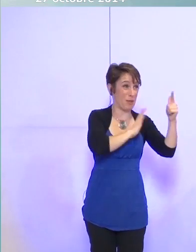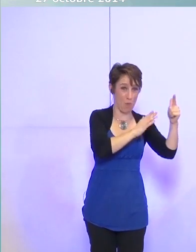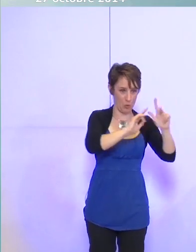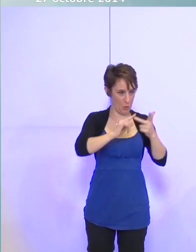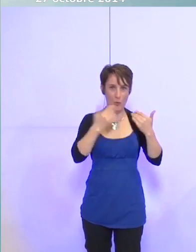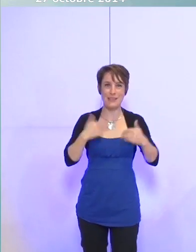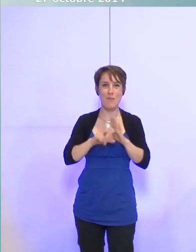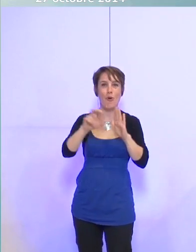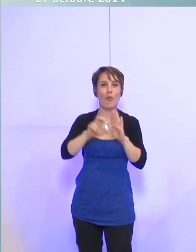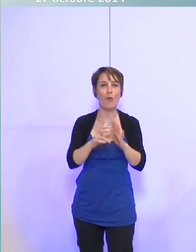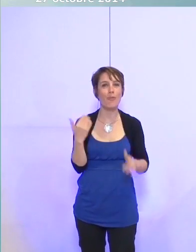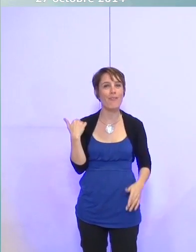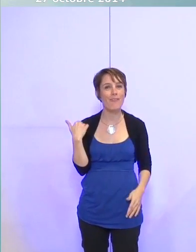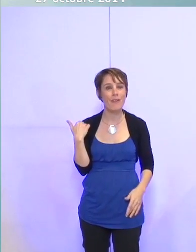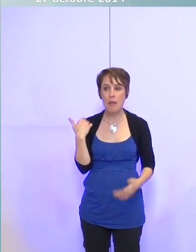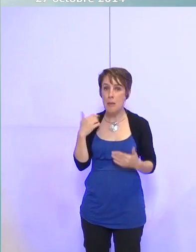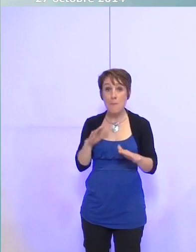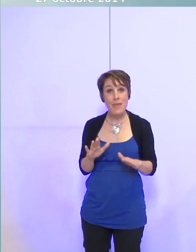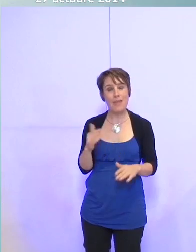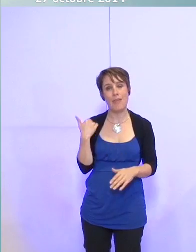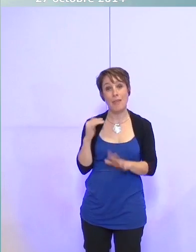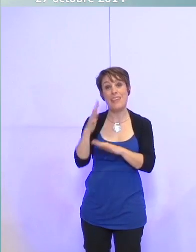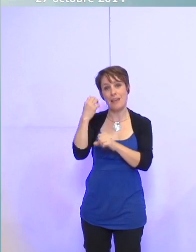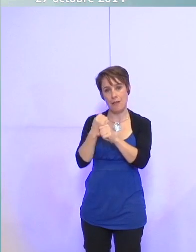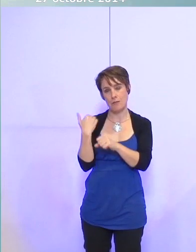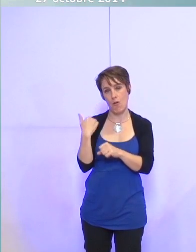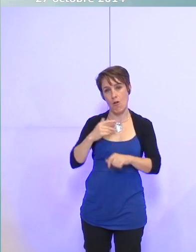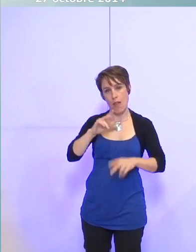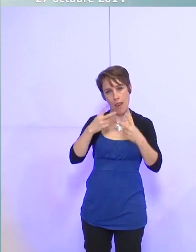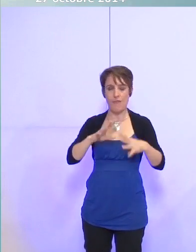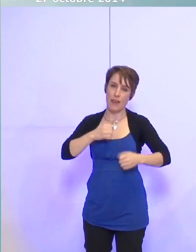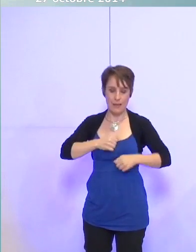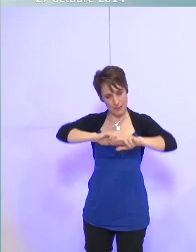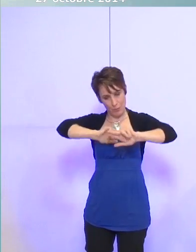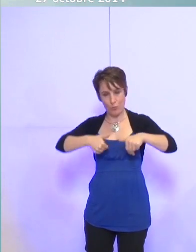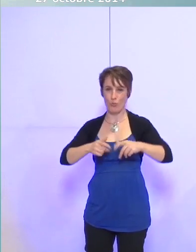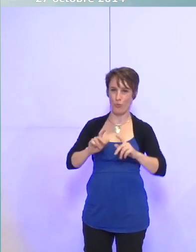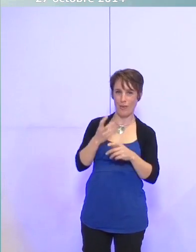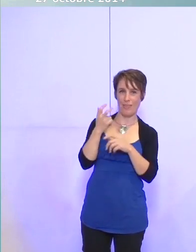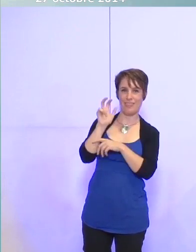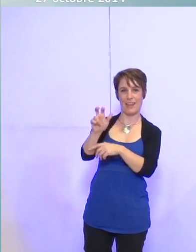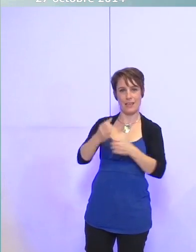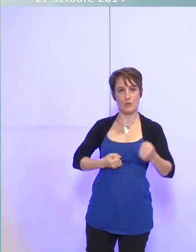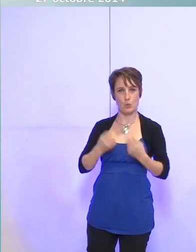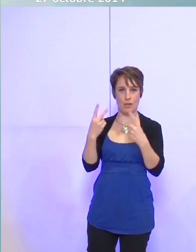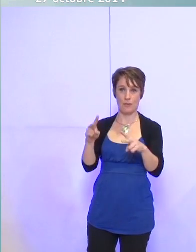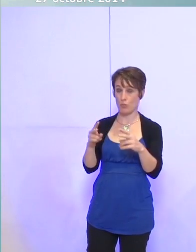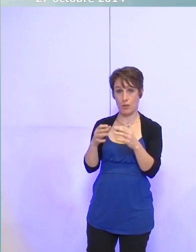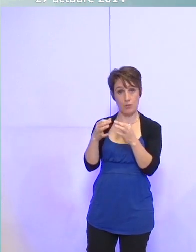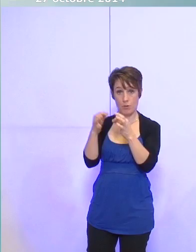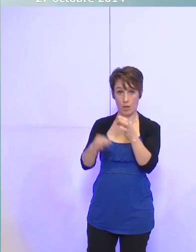Mais il y a 15 ans, la ville a signé une délégation de services publics qui n'a pas fait ses preuves, c'est le moins qu'on puisse